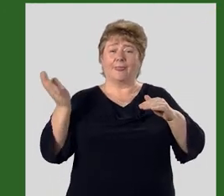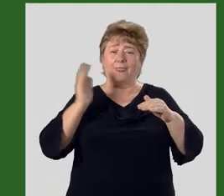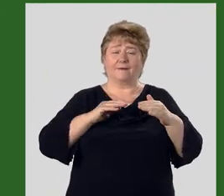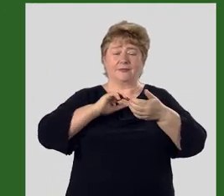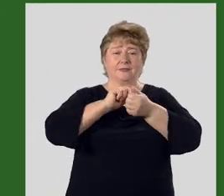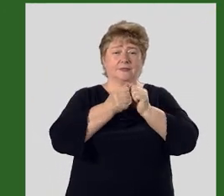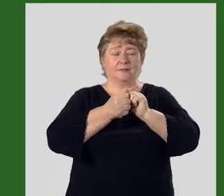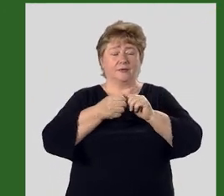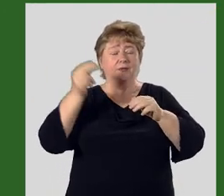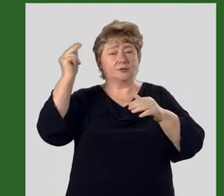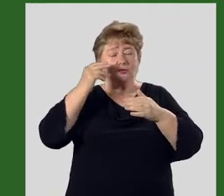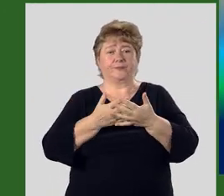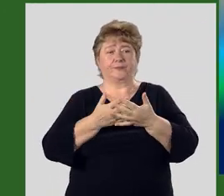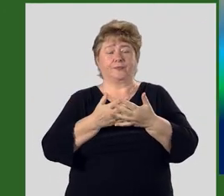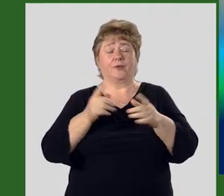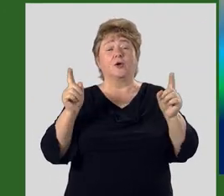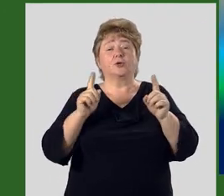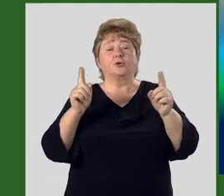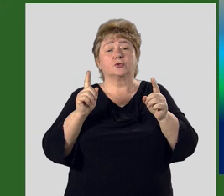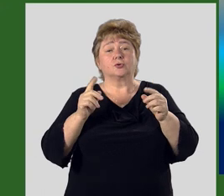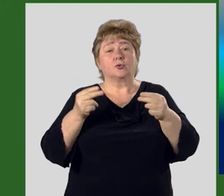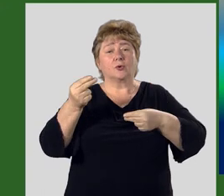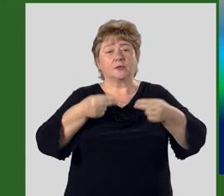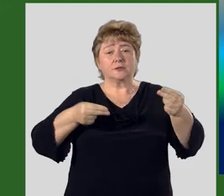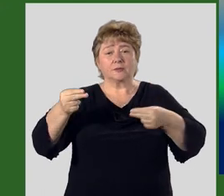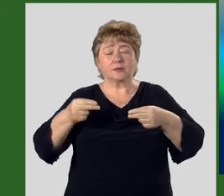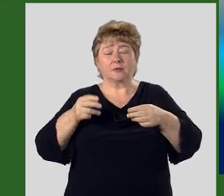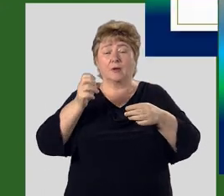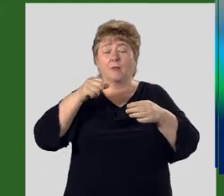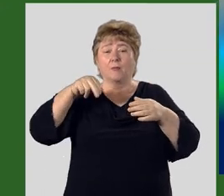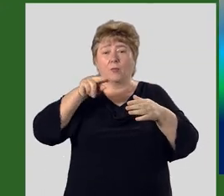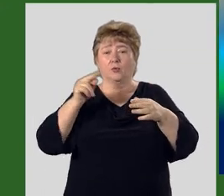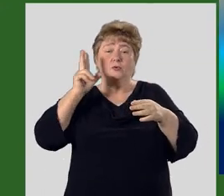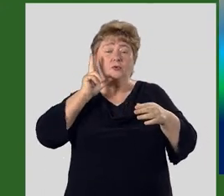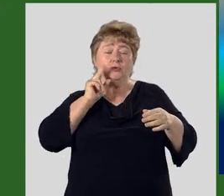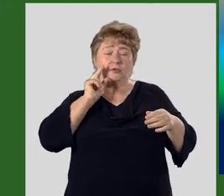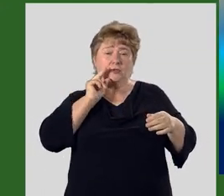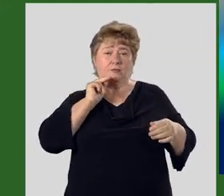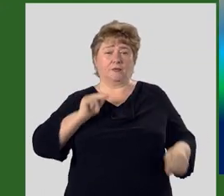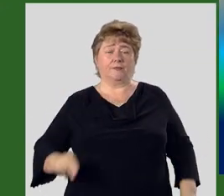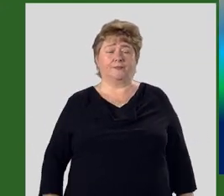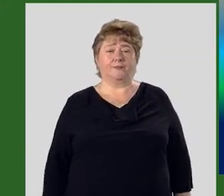давайте закрепим пройденный материал. Что изображено под цифрами?